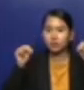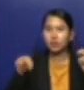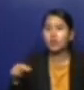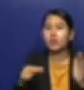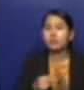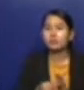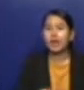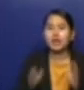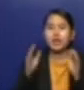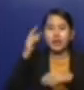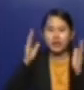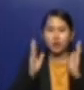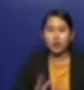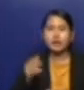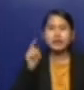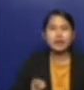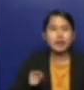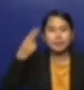ทธ์จันทร์โอชา